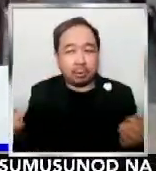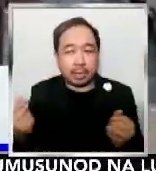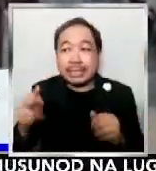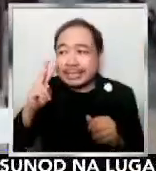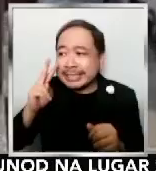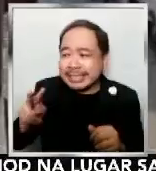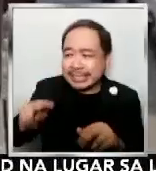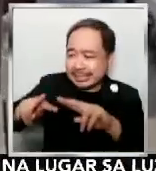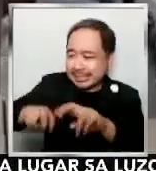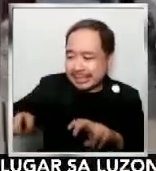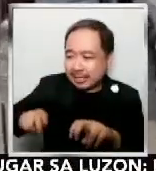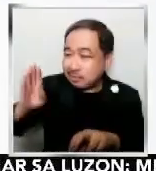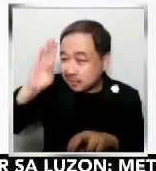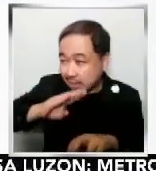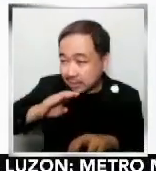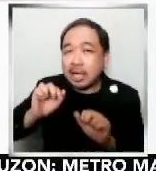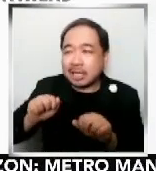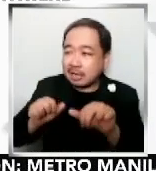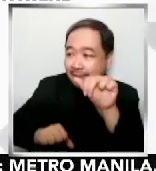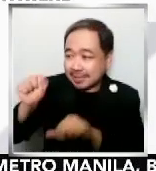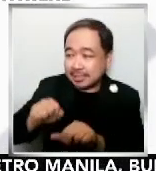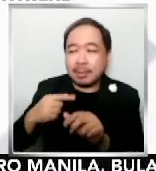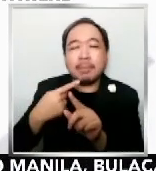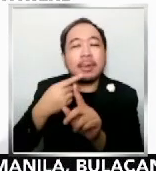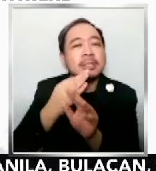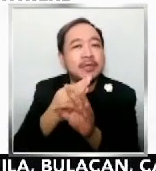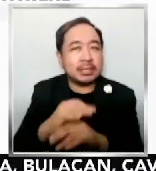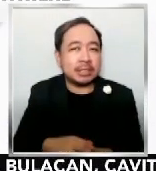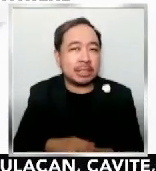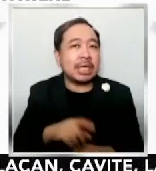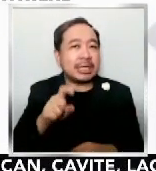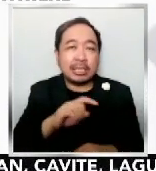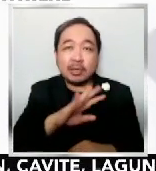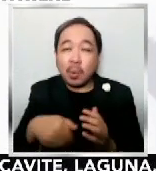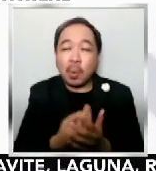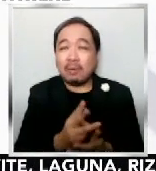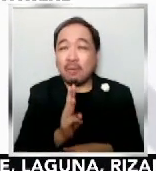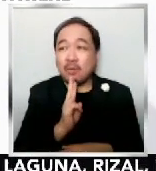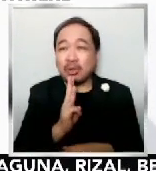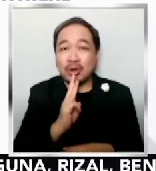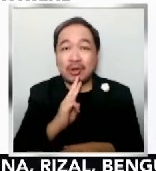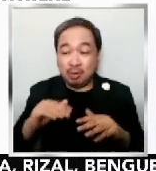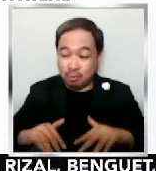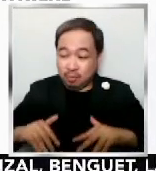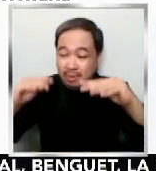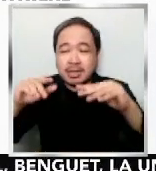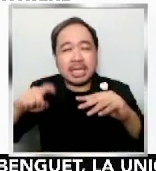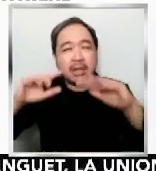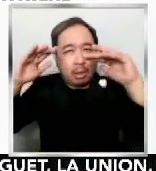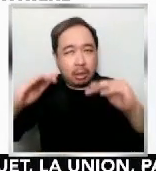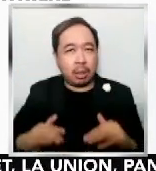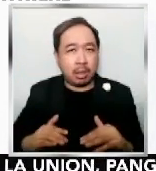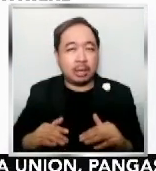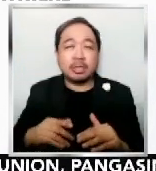na ma-assess at maisaayos. Kailangan po matanggal lahat ng tubig, and to do that, mapipilitan po tayong magsara ng tubig sa trunk line